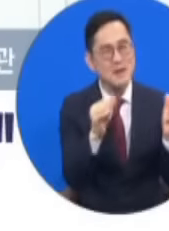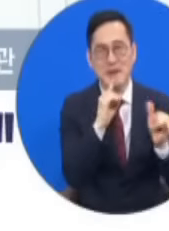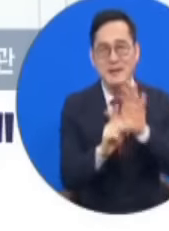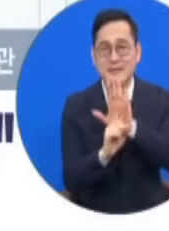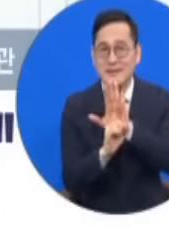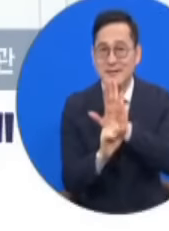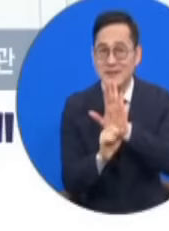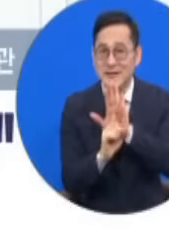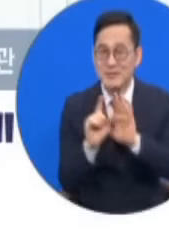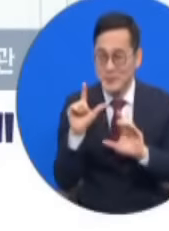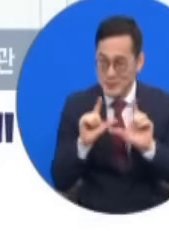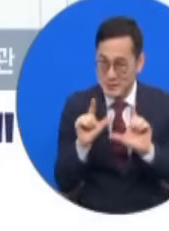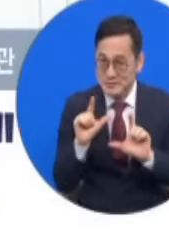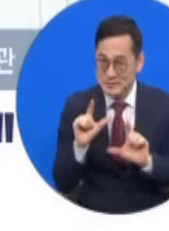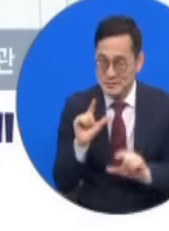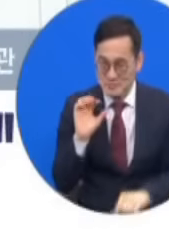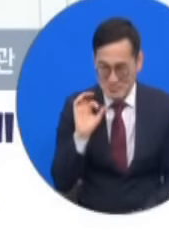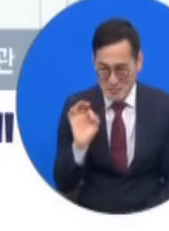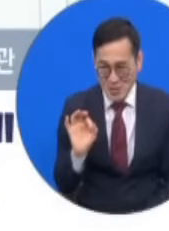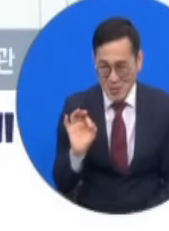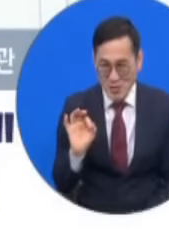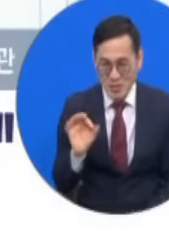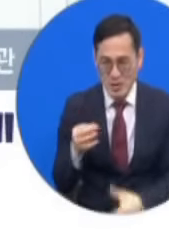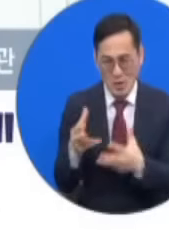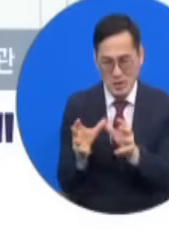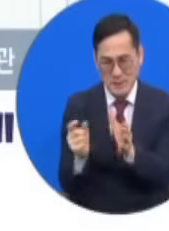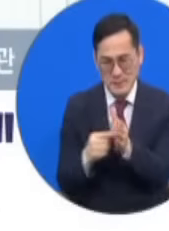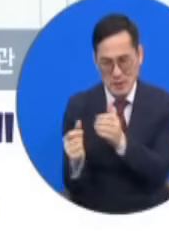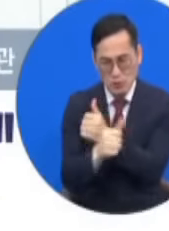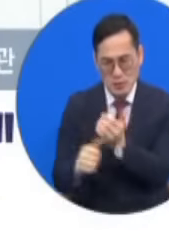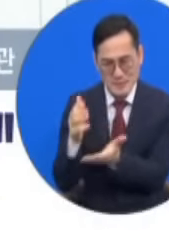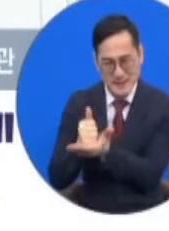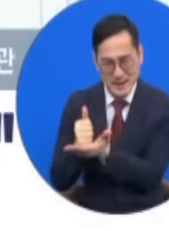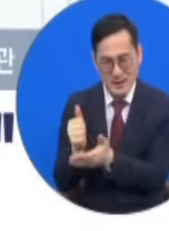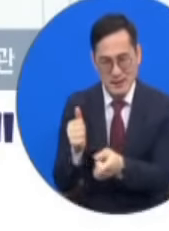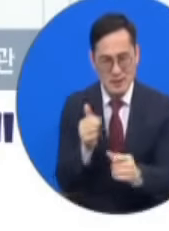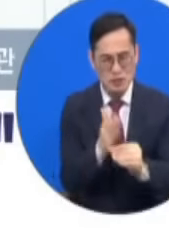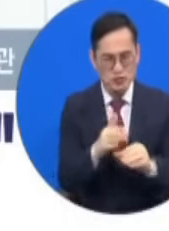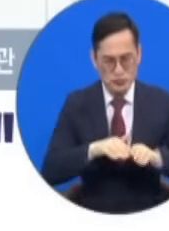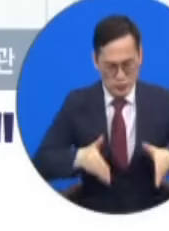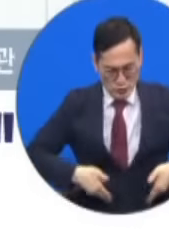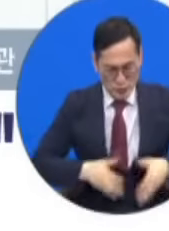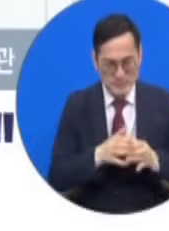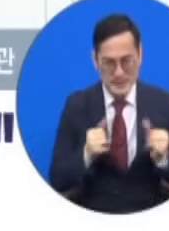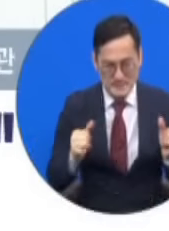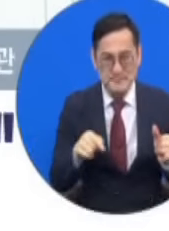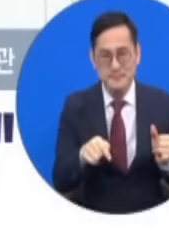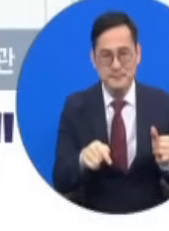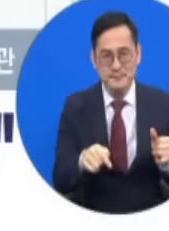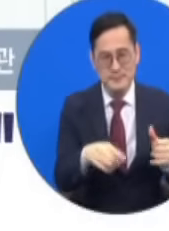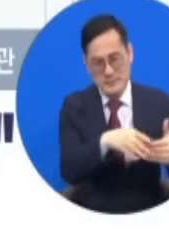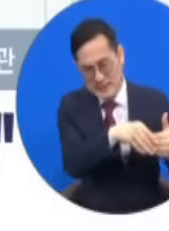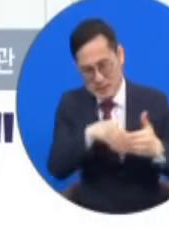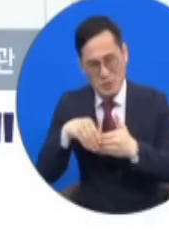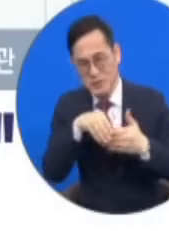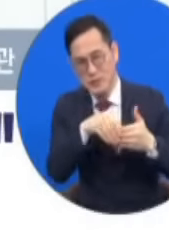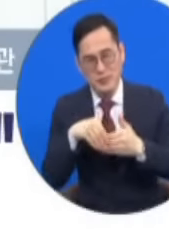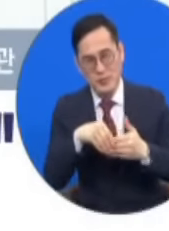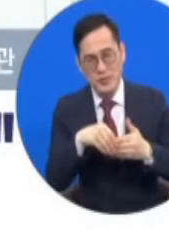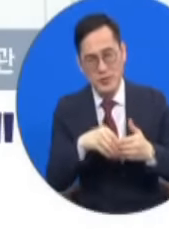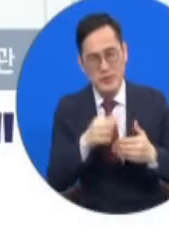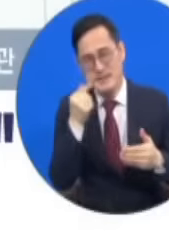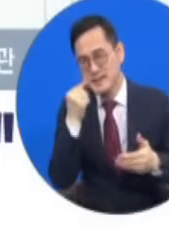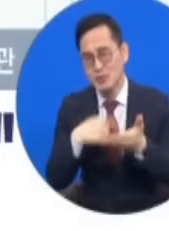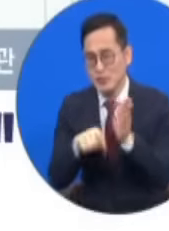뭐 여당의 대표 비대위원장이 어쨌든 중도 아니면 무당층 공략할 수 있는 이런 메시지를 던지는 것이 선거에